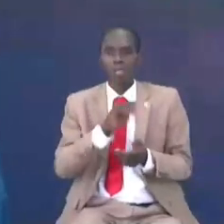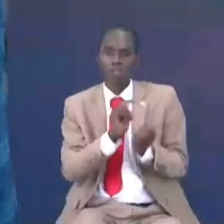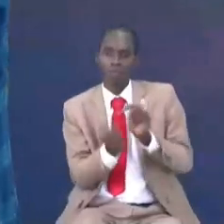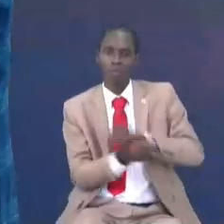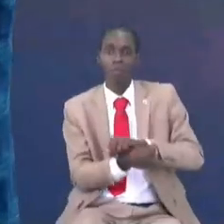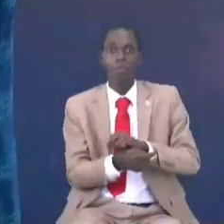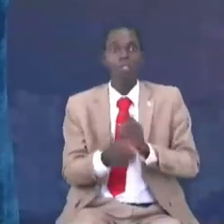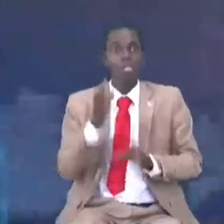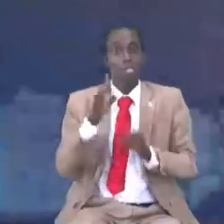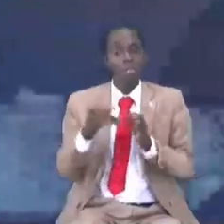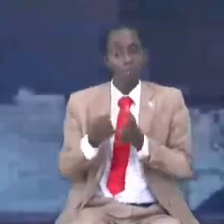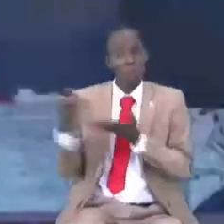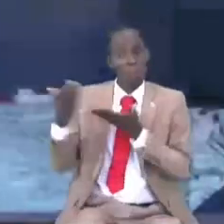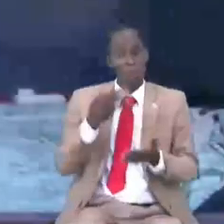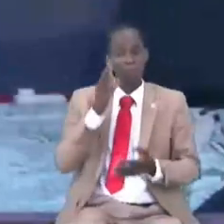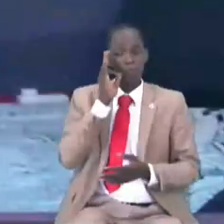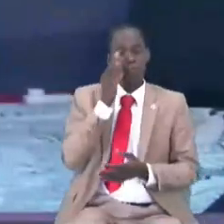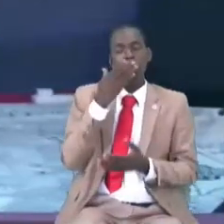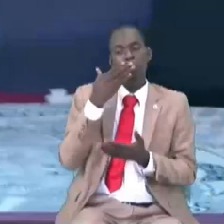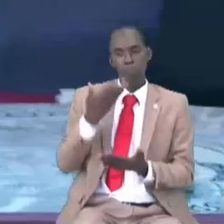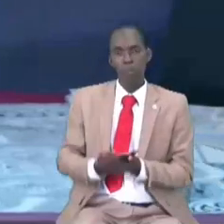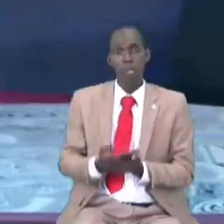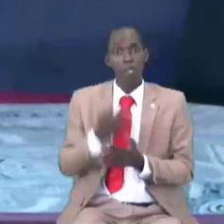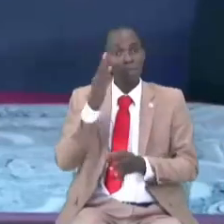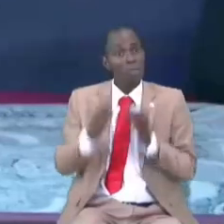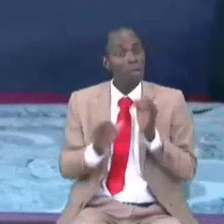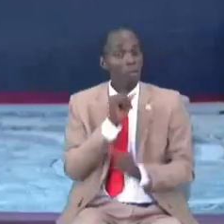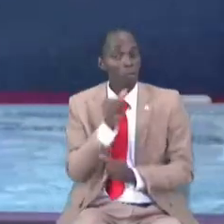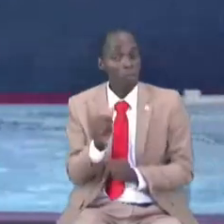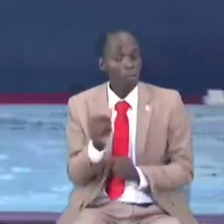Pour voir s'il portera de fruits, sinon tu le couperas.